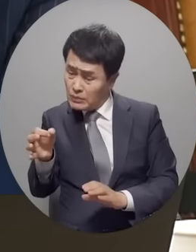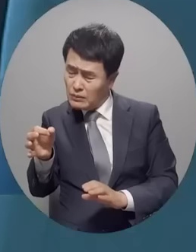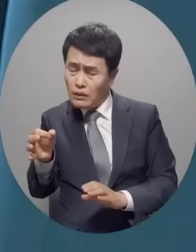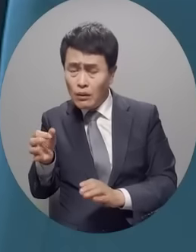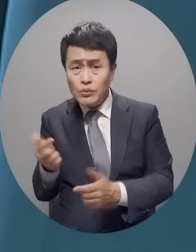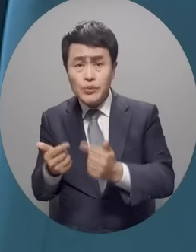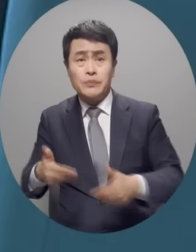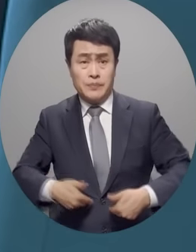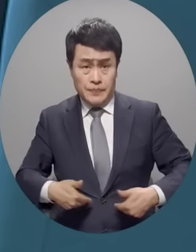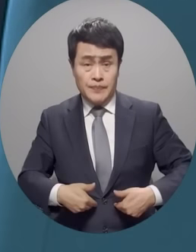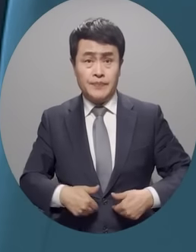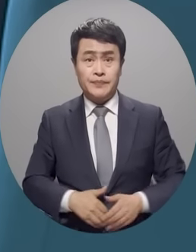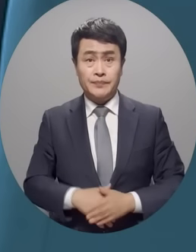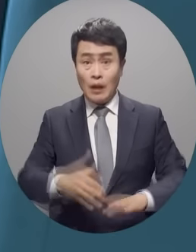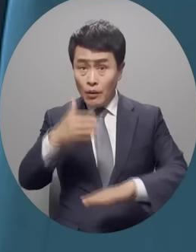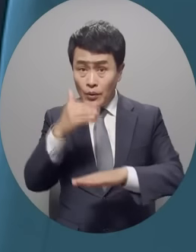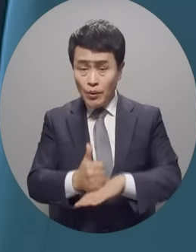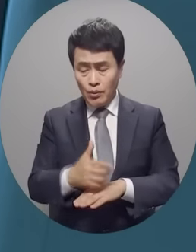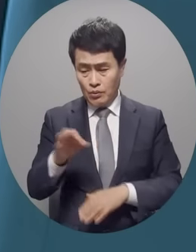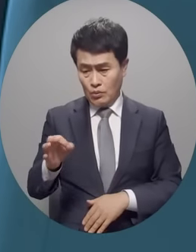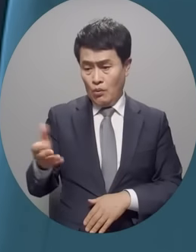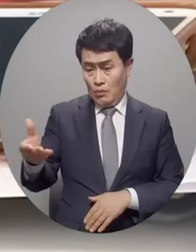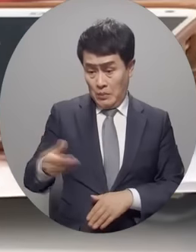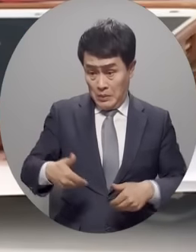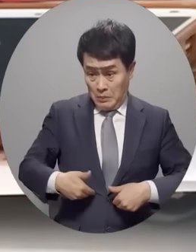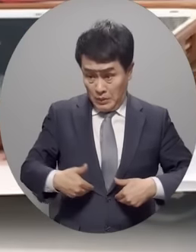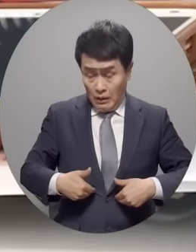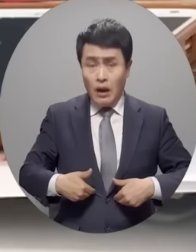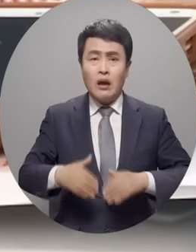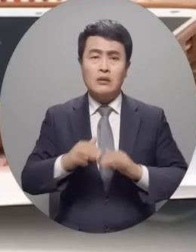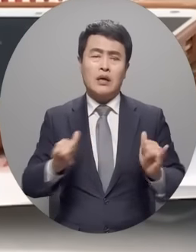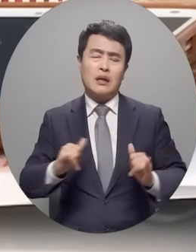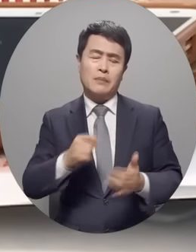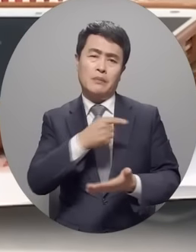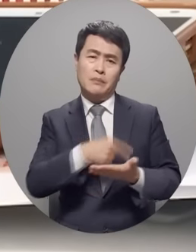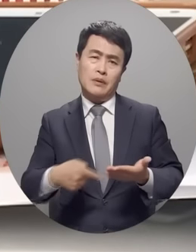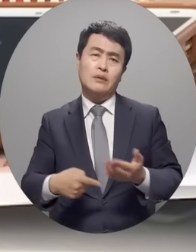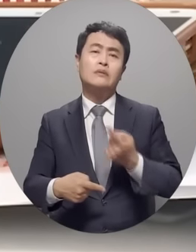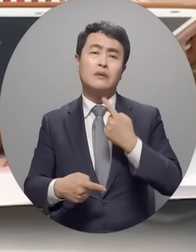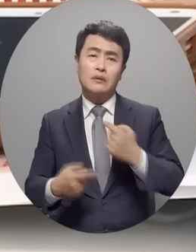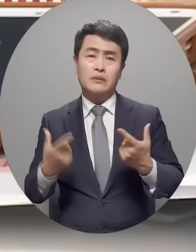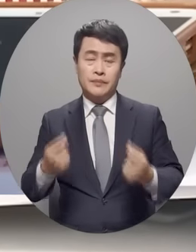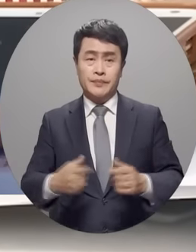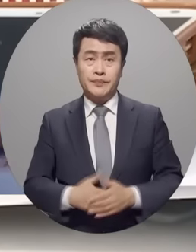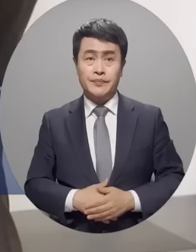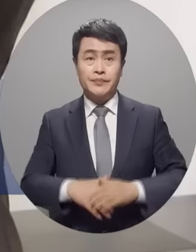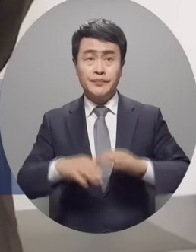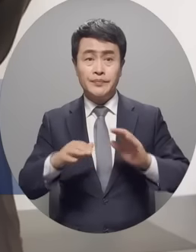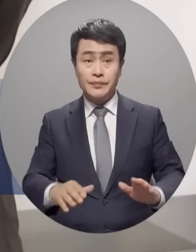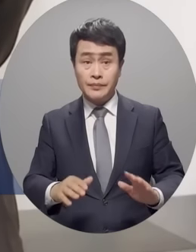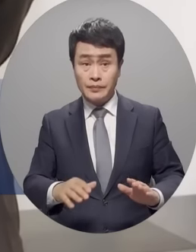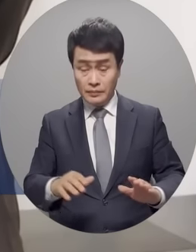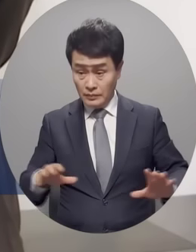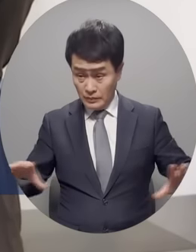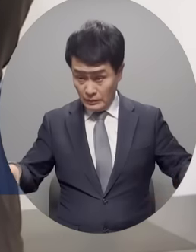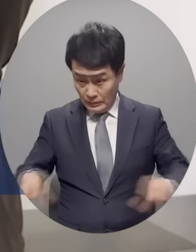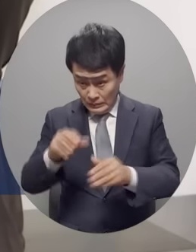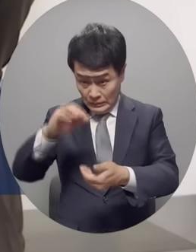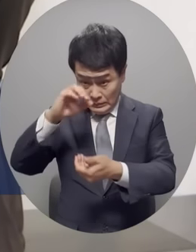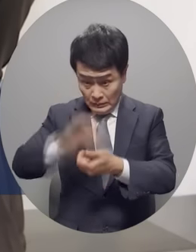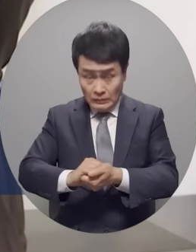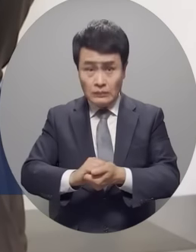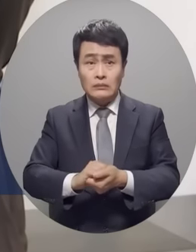없지만 결국 대출 실수요자들이 피해를 입을 거란 지적이 나오고 있습니다. 너무 이제 총량 규제를 하게 되면 이제